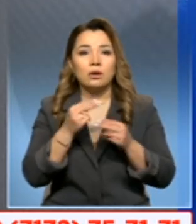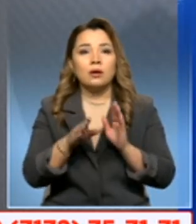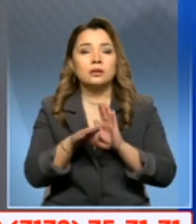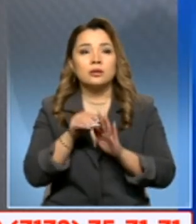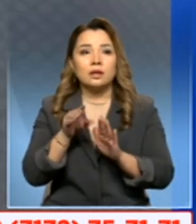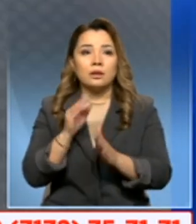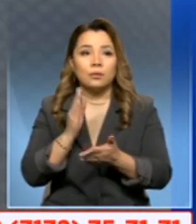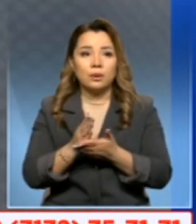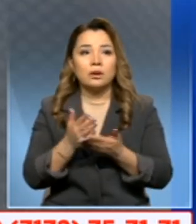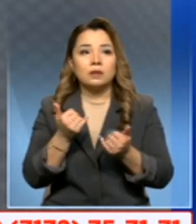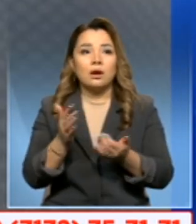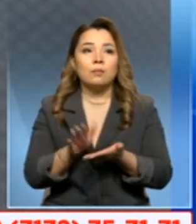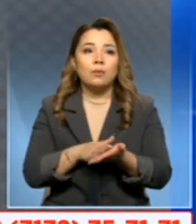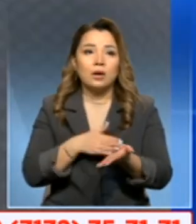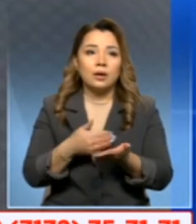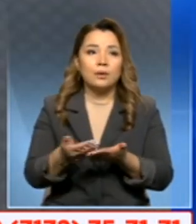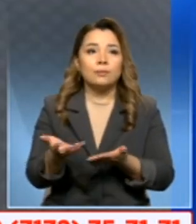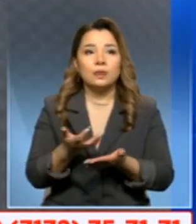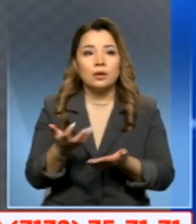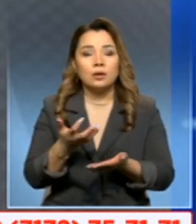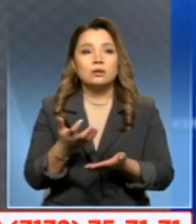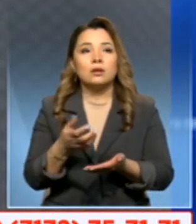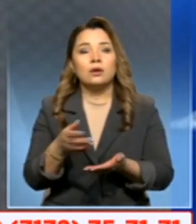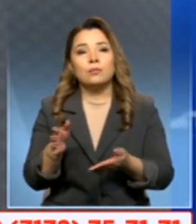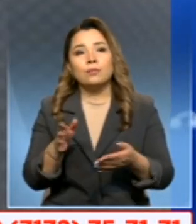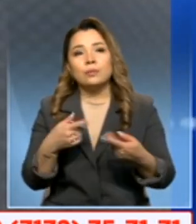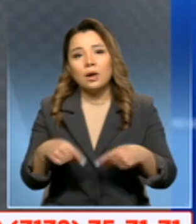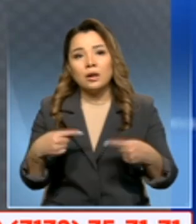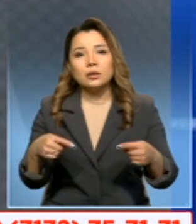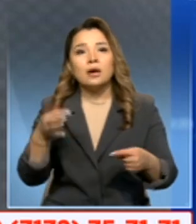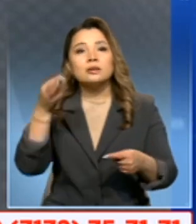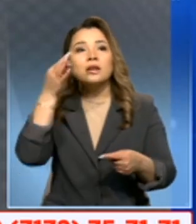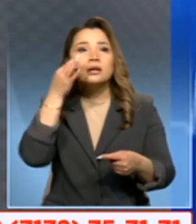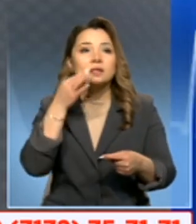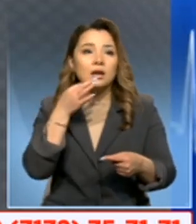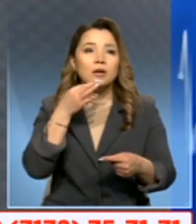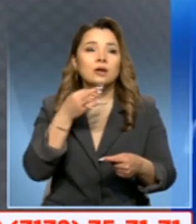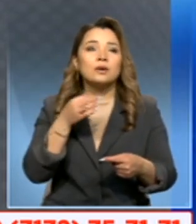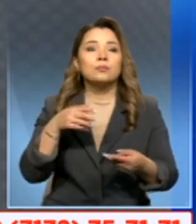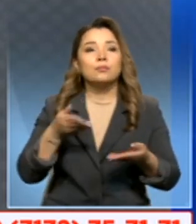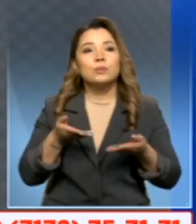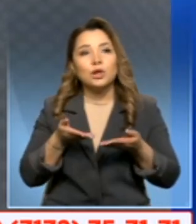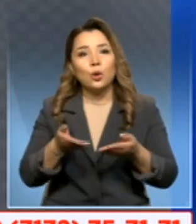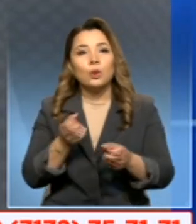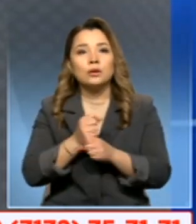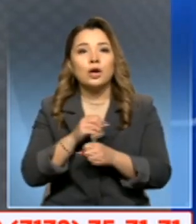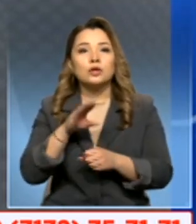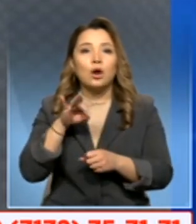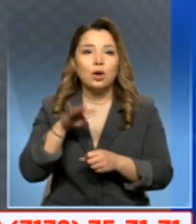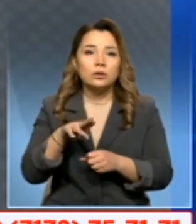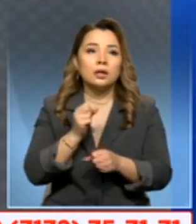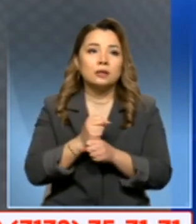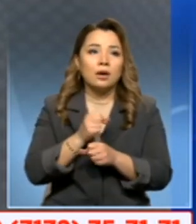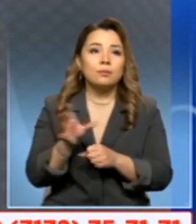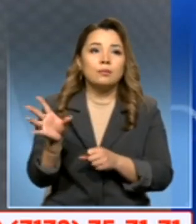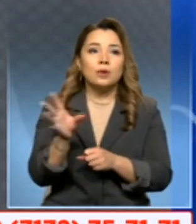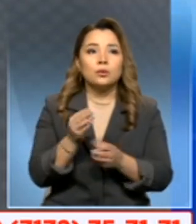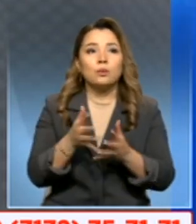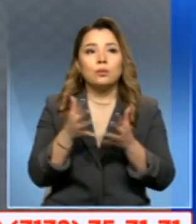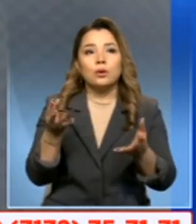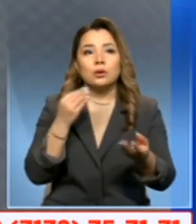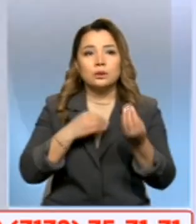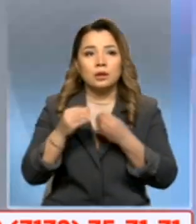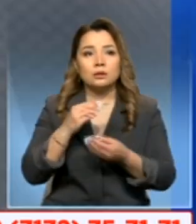болдым қазір. Майға піскен, ағымнан жасалған тәтті, пирогтар, торттар дейді ғой. Сондайлар көп